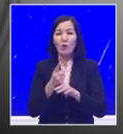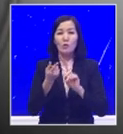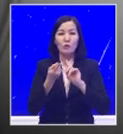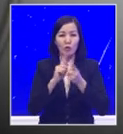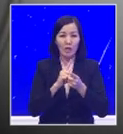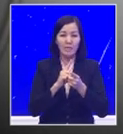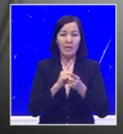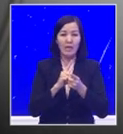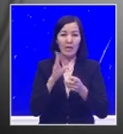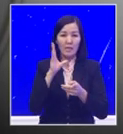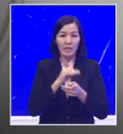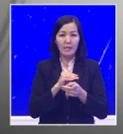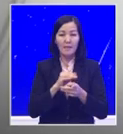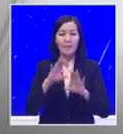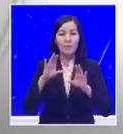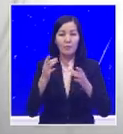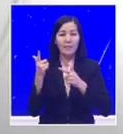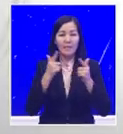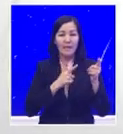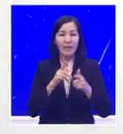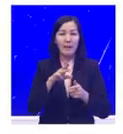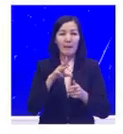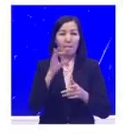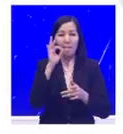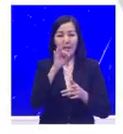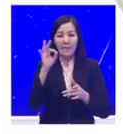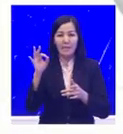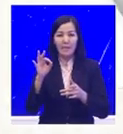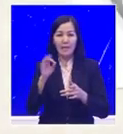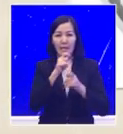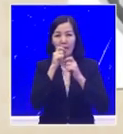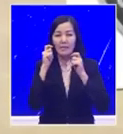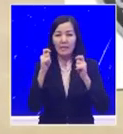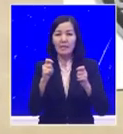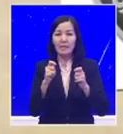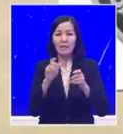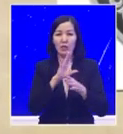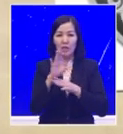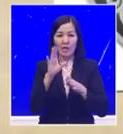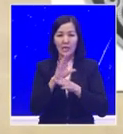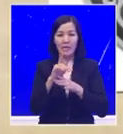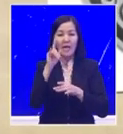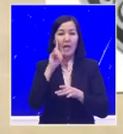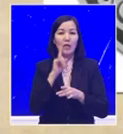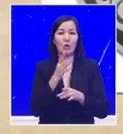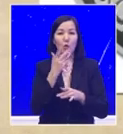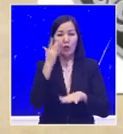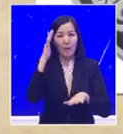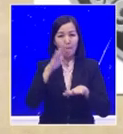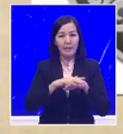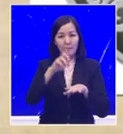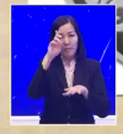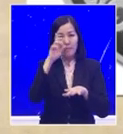және айырбасталады. Күмістен дайындалған монеталар кәдесыйлық орамда шығарылады және Қазақстан Ұлттық